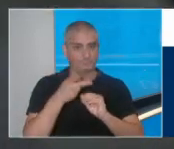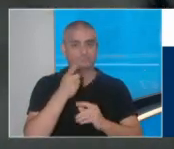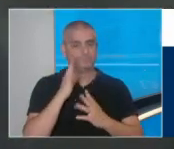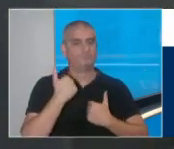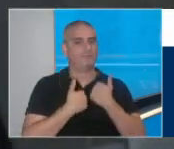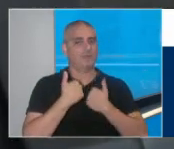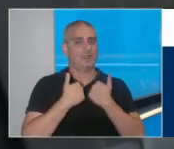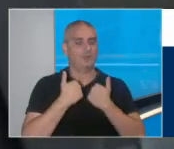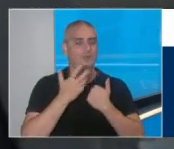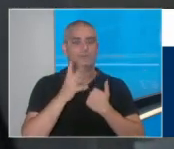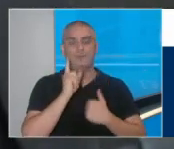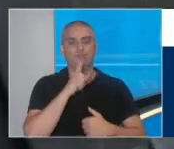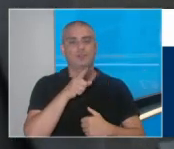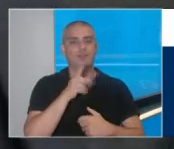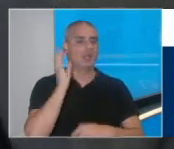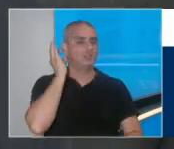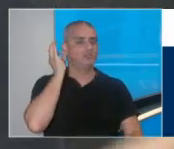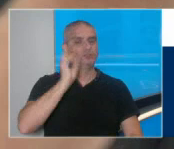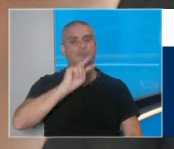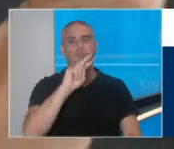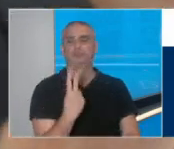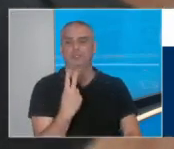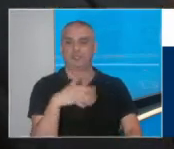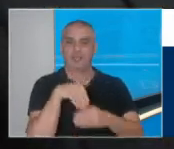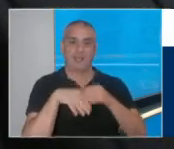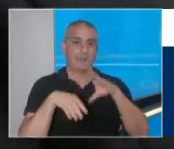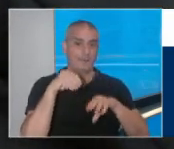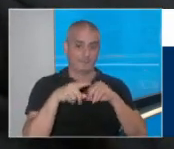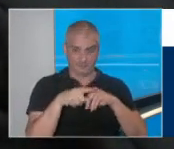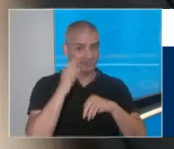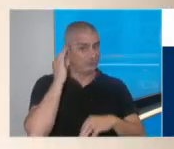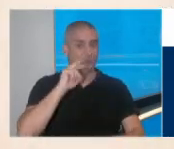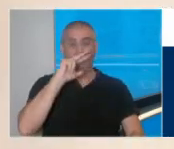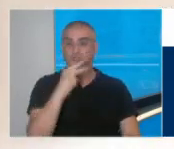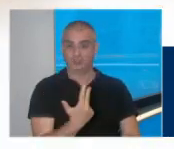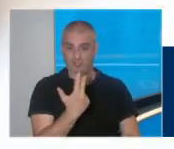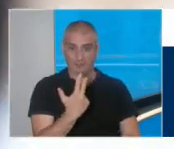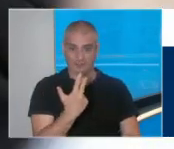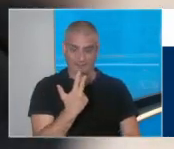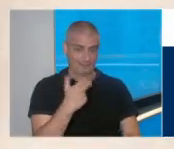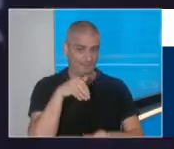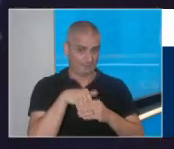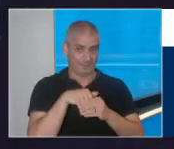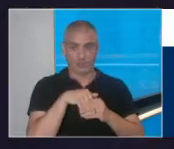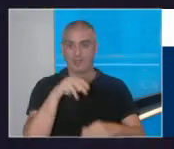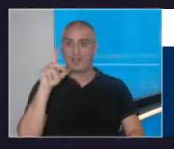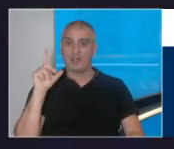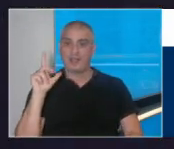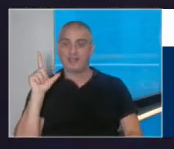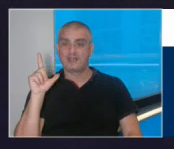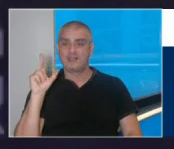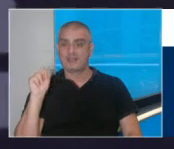גם תחרות על מה שנקרא האישה השנייה בפריימריז, כאילו האישה השלישית בין נעמה לזימי